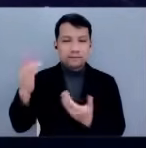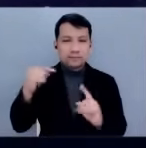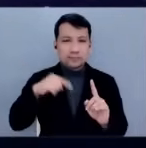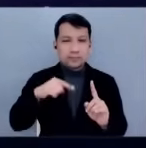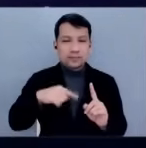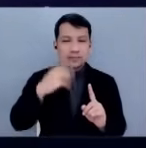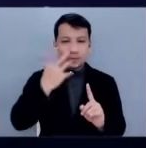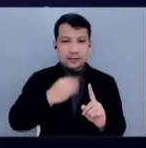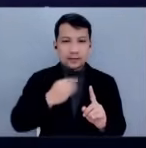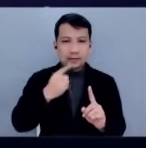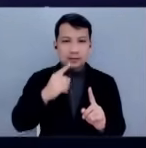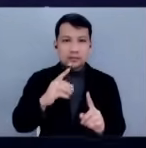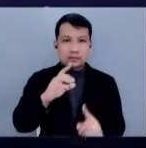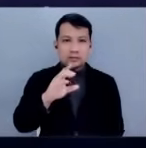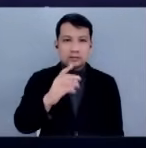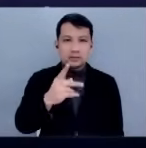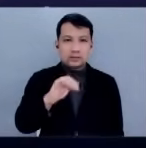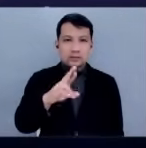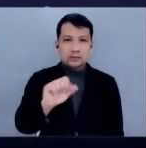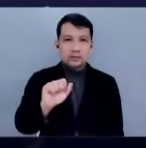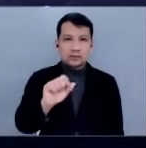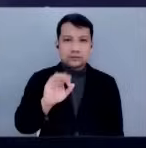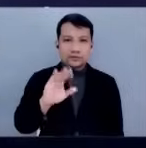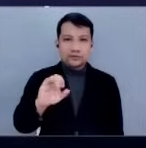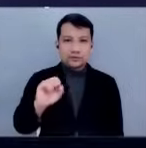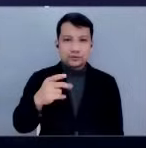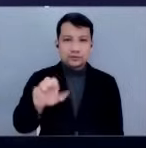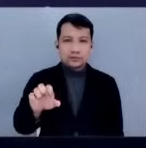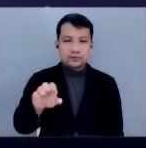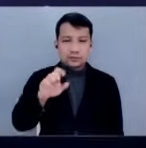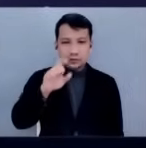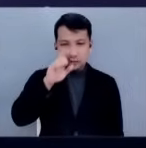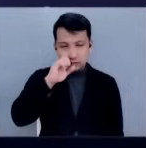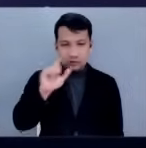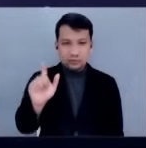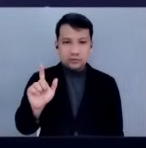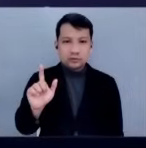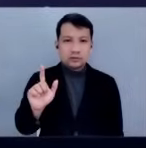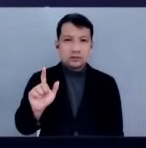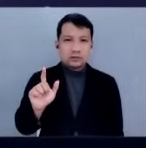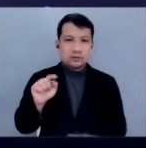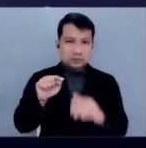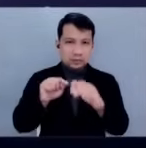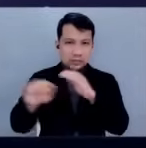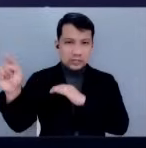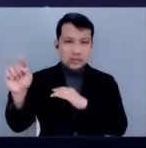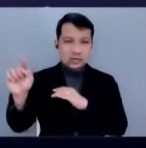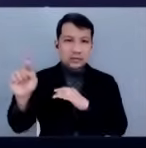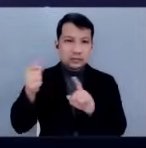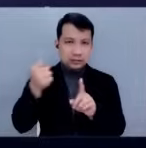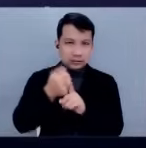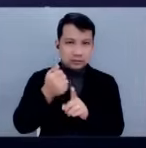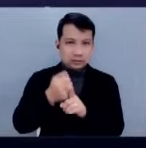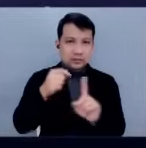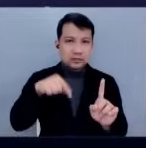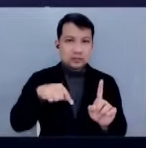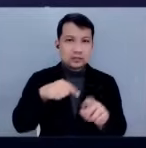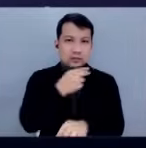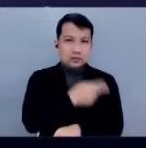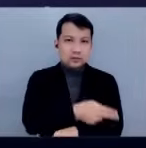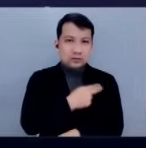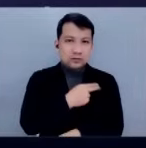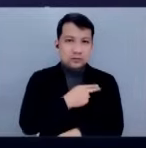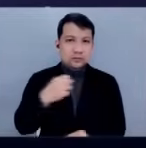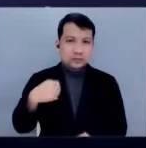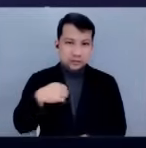suspect na si Karen Fisher, 20 taong gulang. Nagtangka pa siyang tumakas at nang atake rin ng isang hospital personnel.